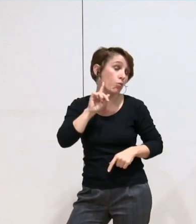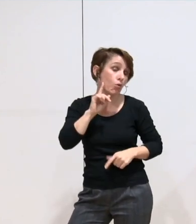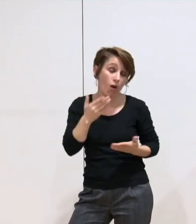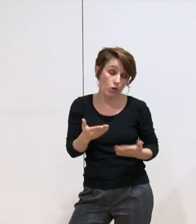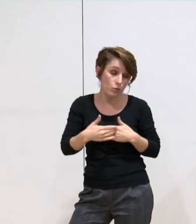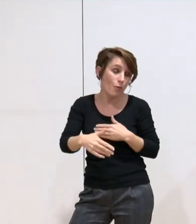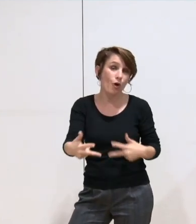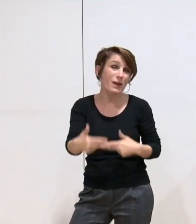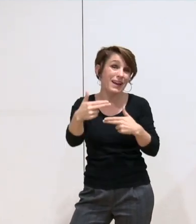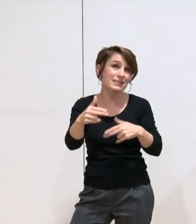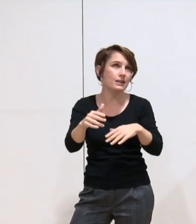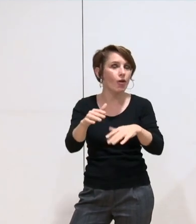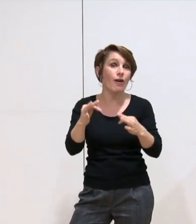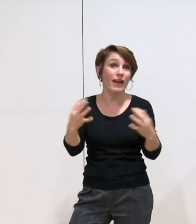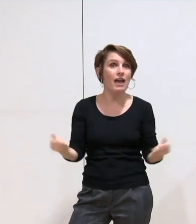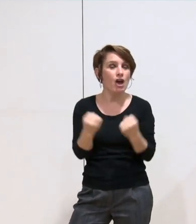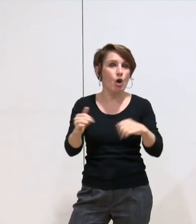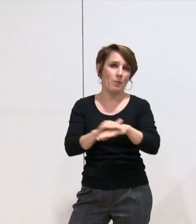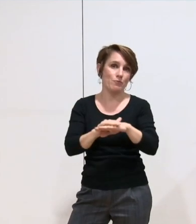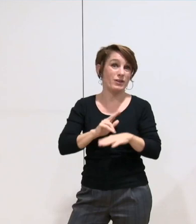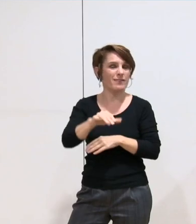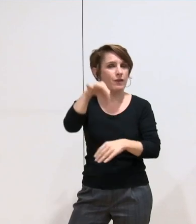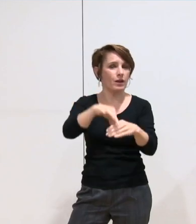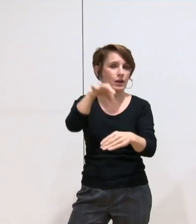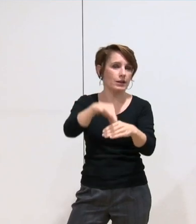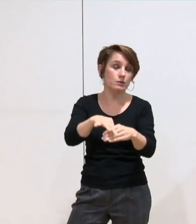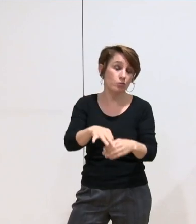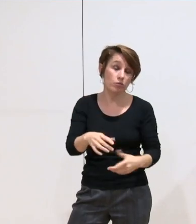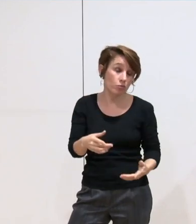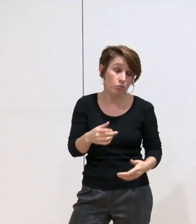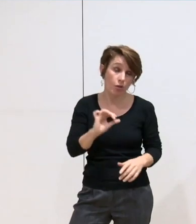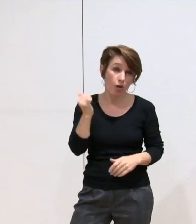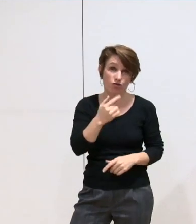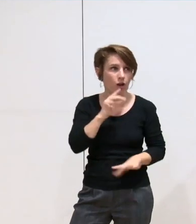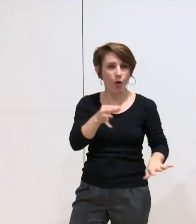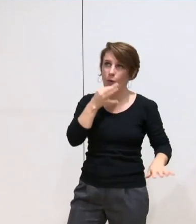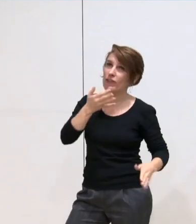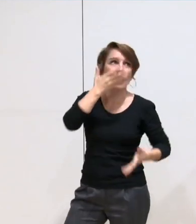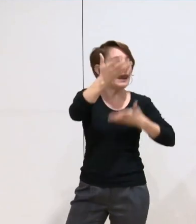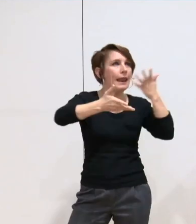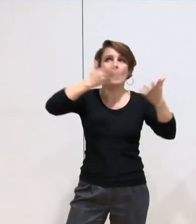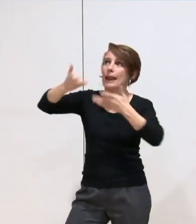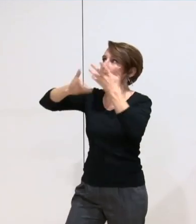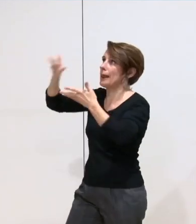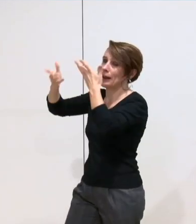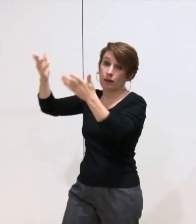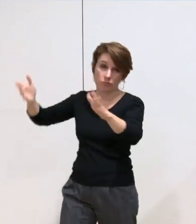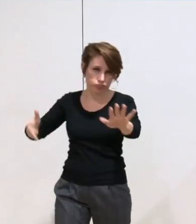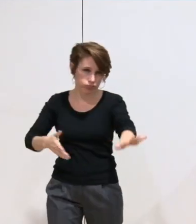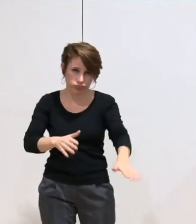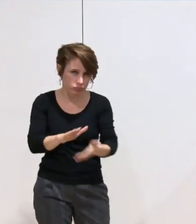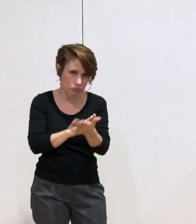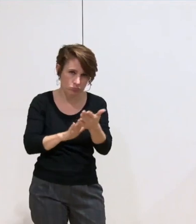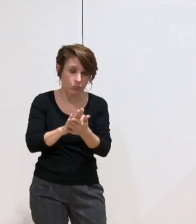parole plus forte, plus politique, alors qu'effectivement, cette municipalité s'attelle à ses engagements. Ils étaient au nombre